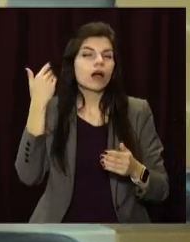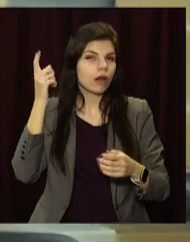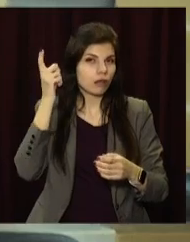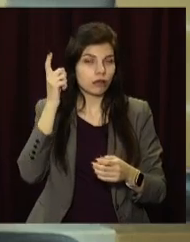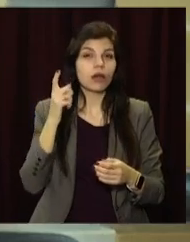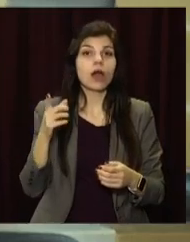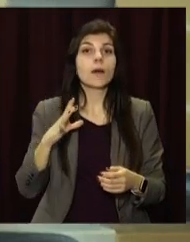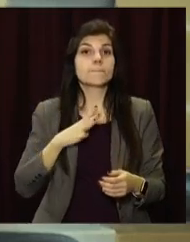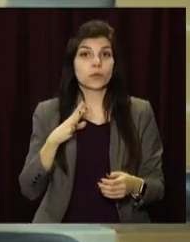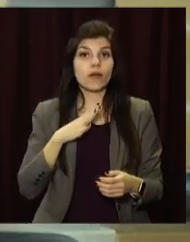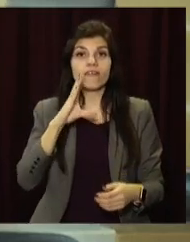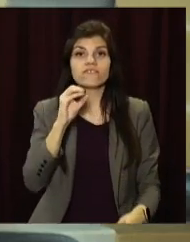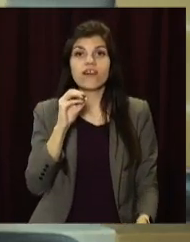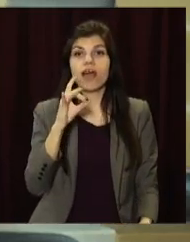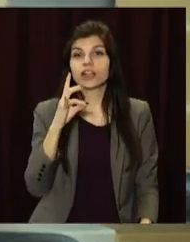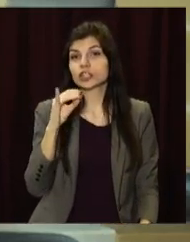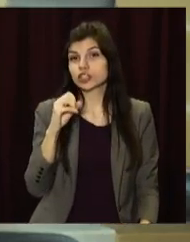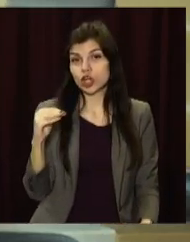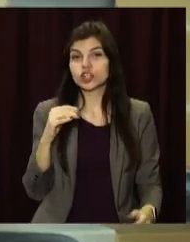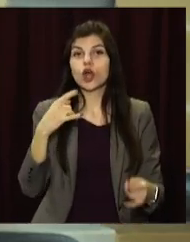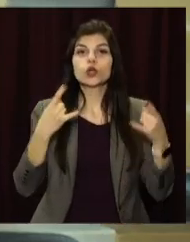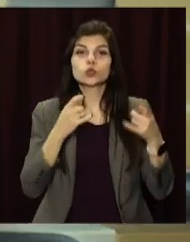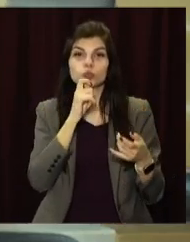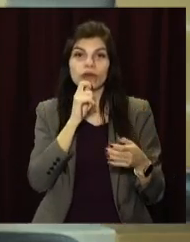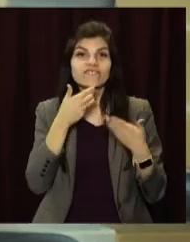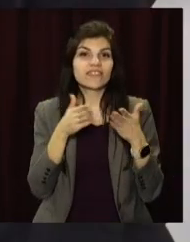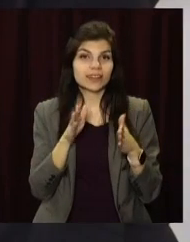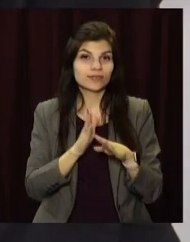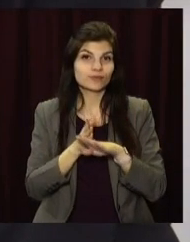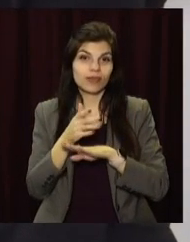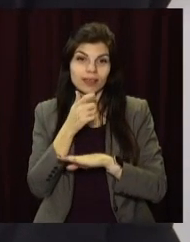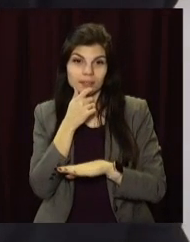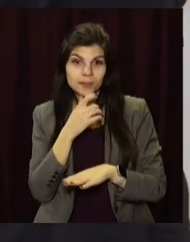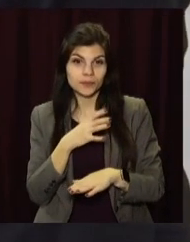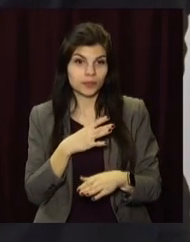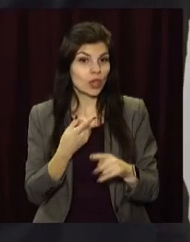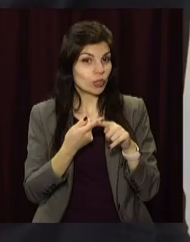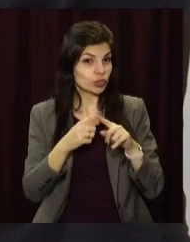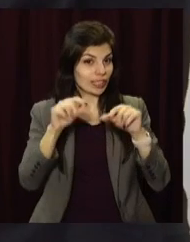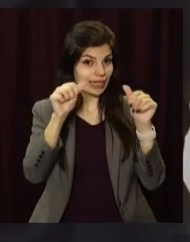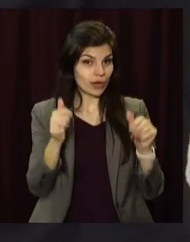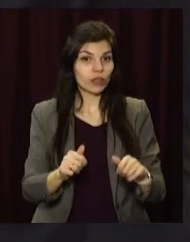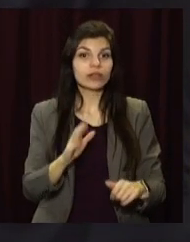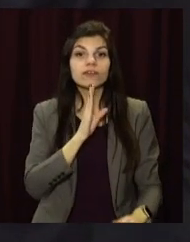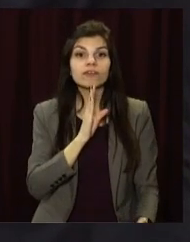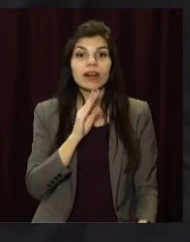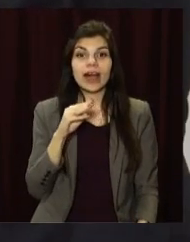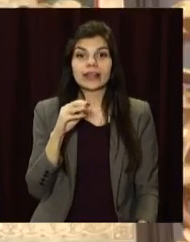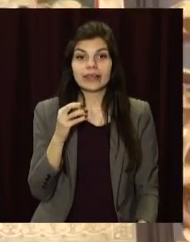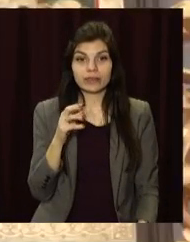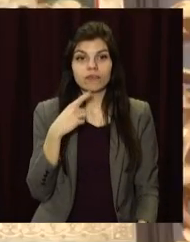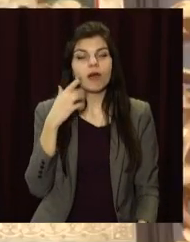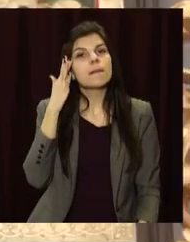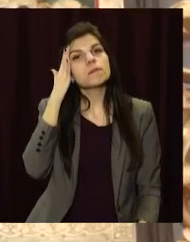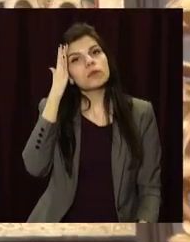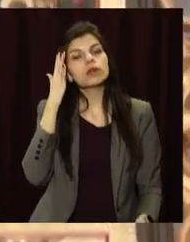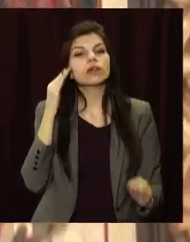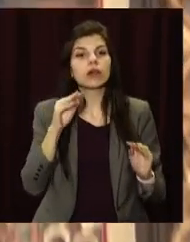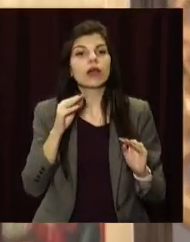Тетяни Жовнір. Її роботи об'їздили Україну та світ, а от до батьківщини мисткині Дніпра доїхали лише